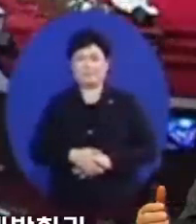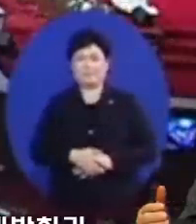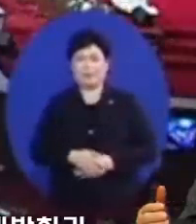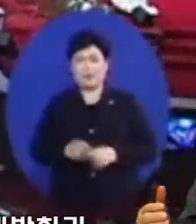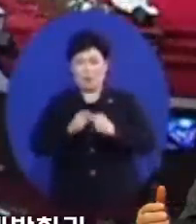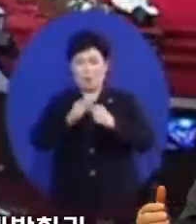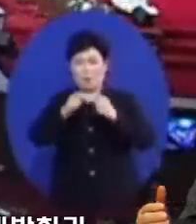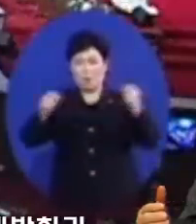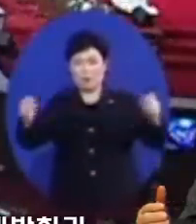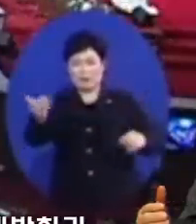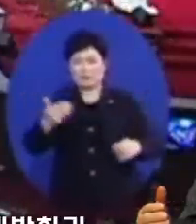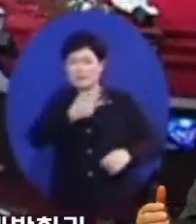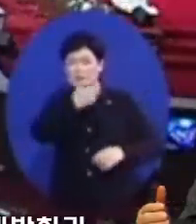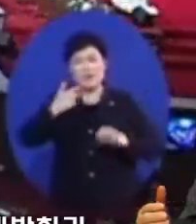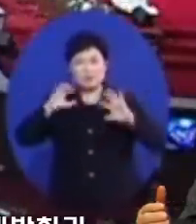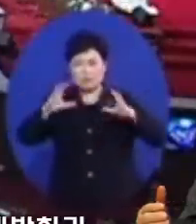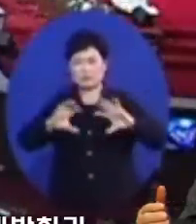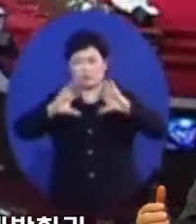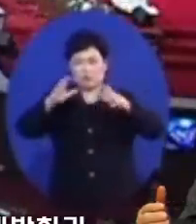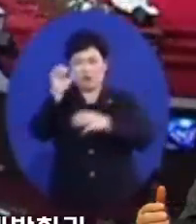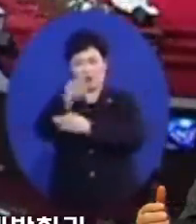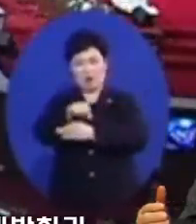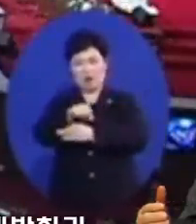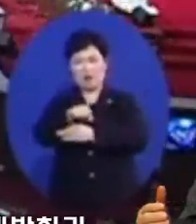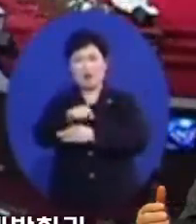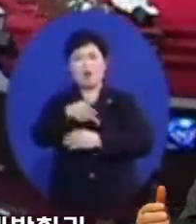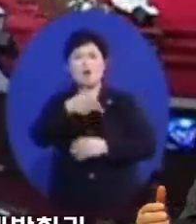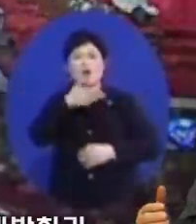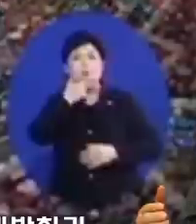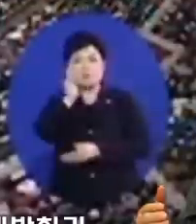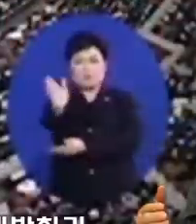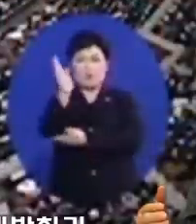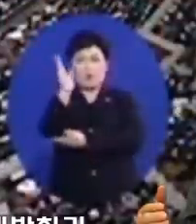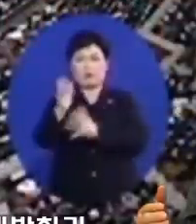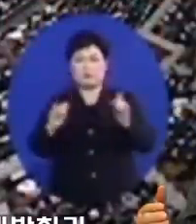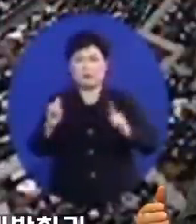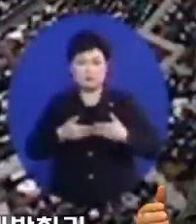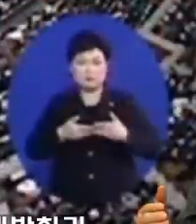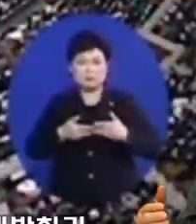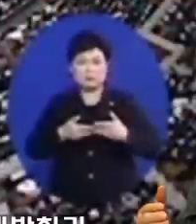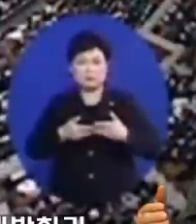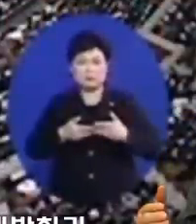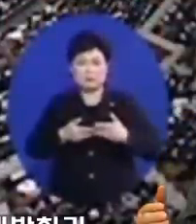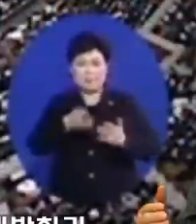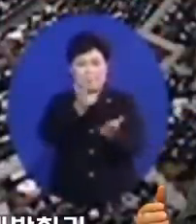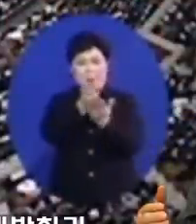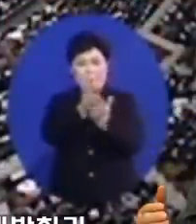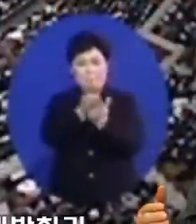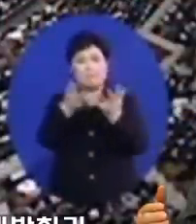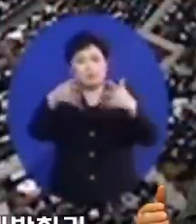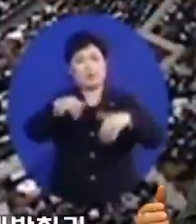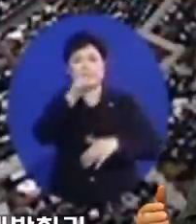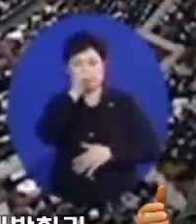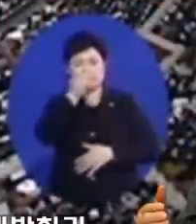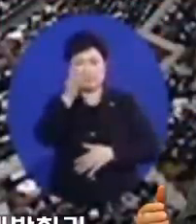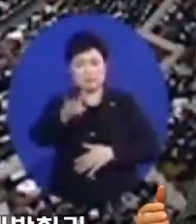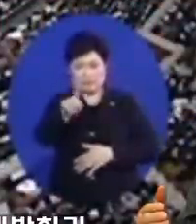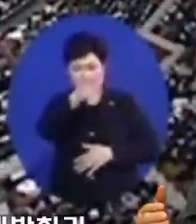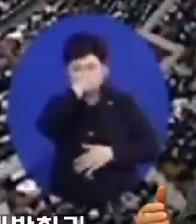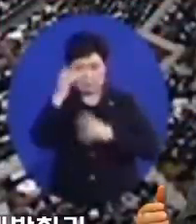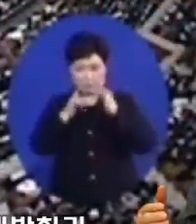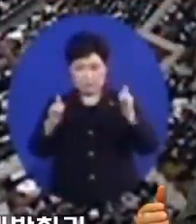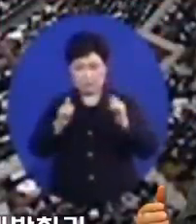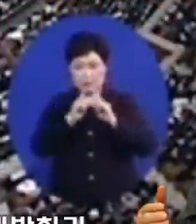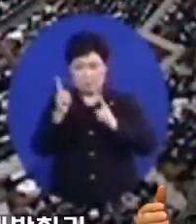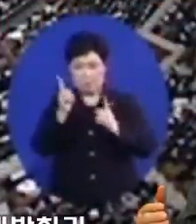오래전 영국에서는 국가의 허가를 받지 않고 설교하는 자는 무조건 벌을 받는다는 법조항이 있었습니다. 그런데 한 젊은이가 이 법을